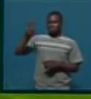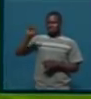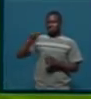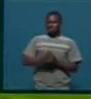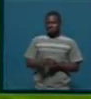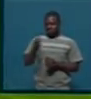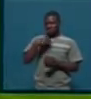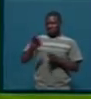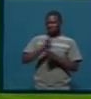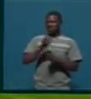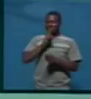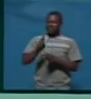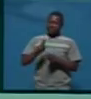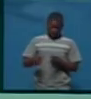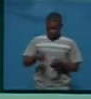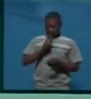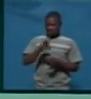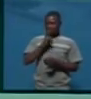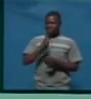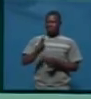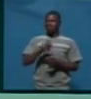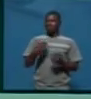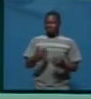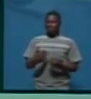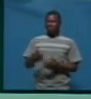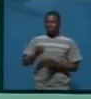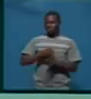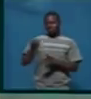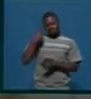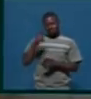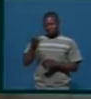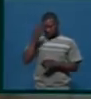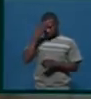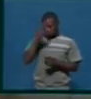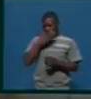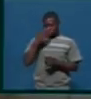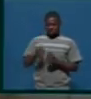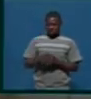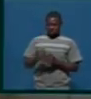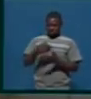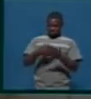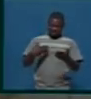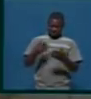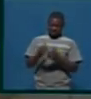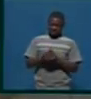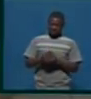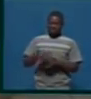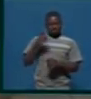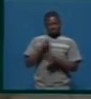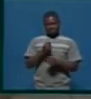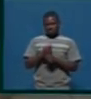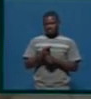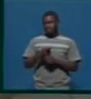cerner l'incidence de cette nouvelle loi. Avant, l'activité de télécommunication dans son entièreté